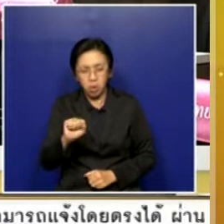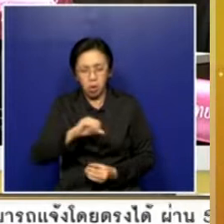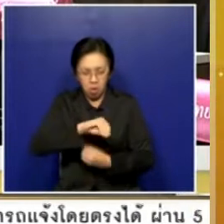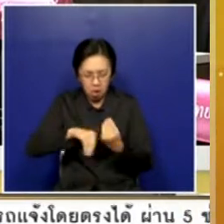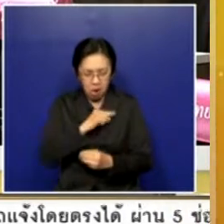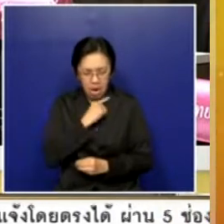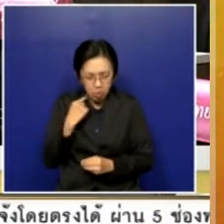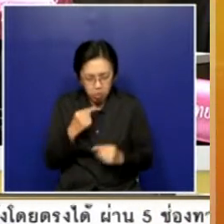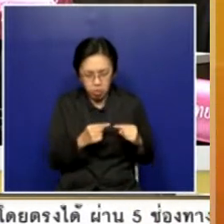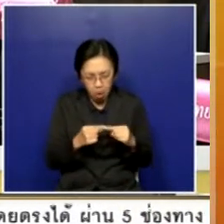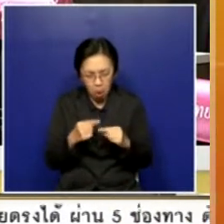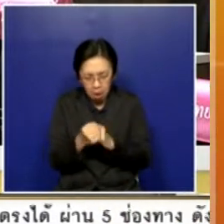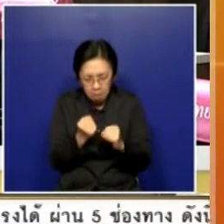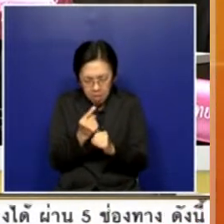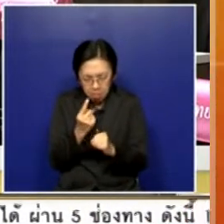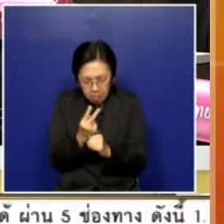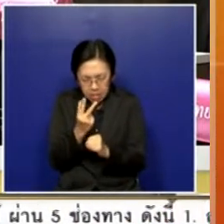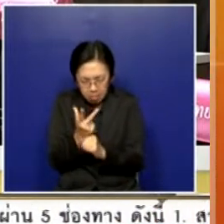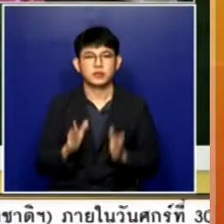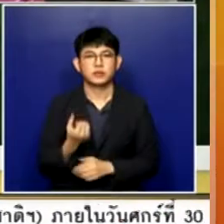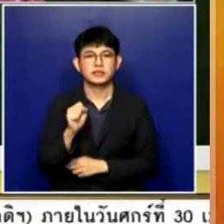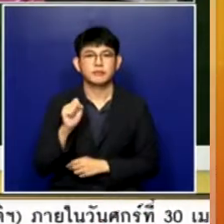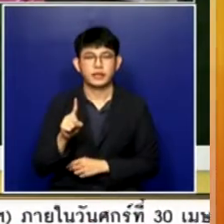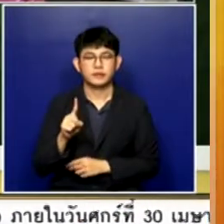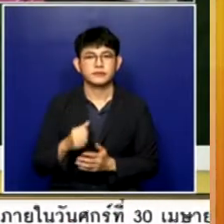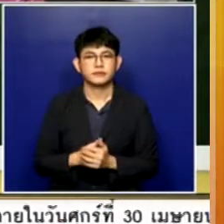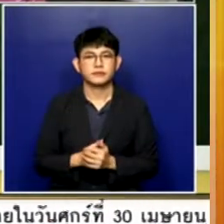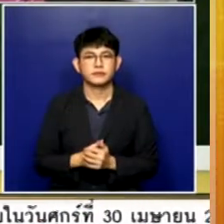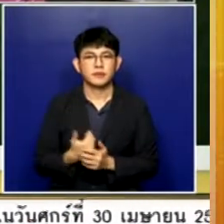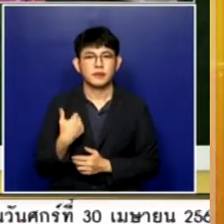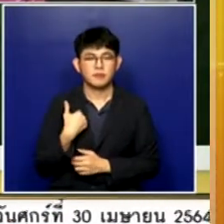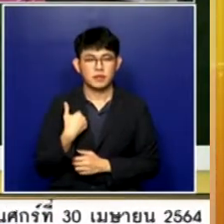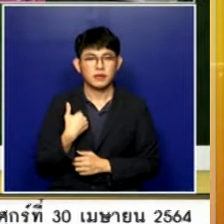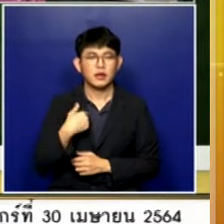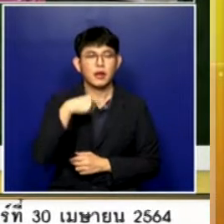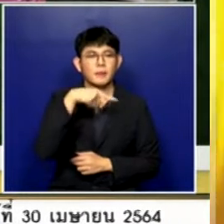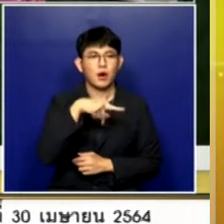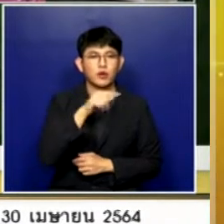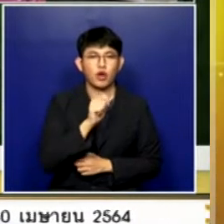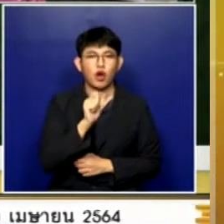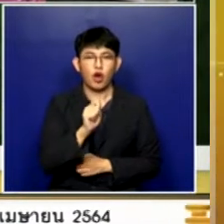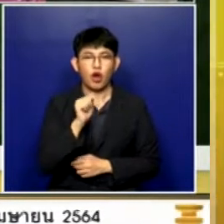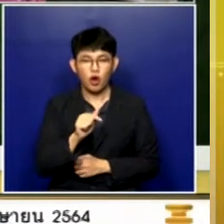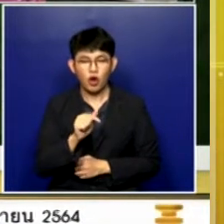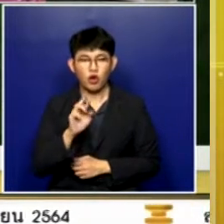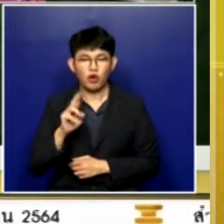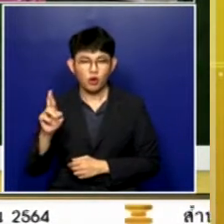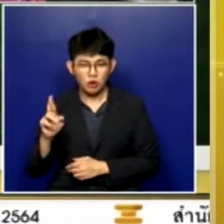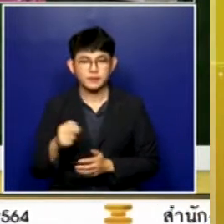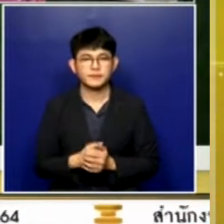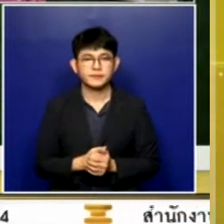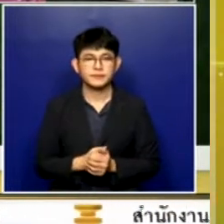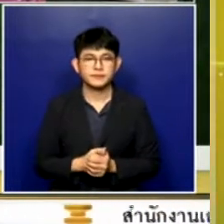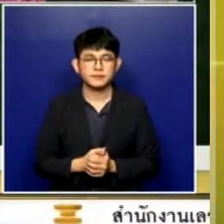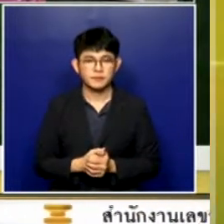ซึ่งคุณประเสริฐก็กล่าวหาว่าคนใกล้ชิดคุณจูนี่แหละฮะก็ไปเกี่ยวข้องกับการทุจริตซึ่งเป็นการทุจริต